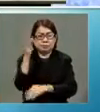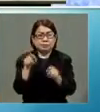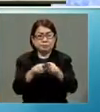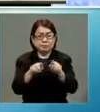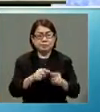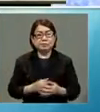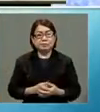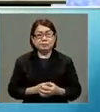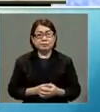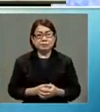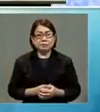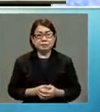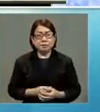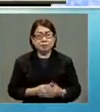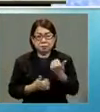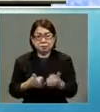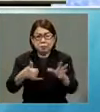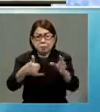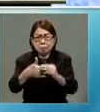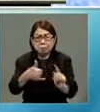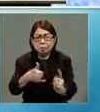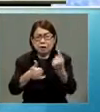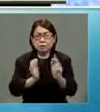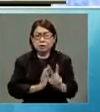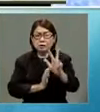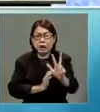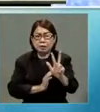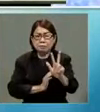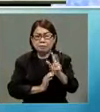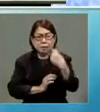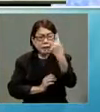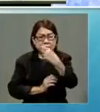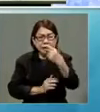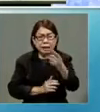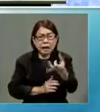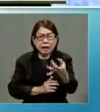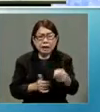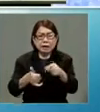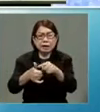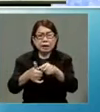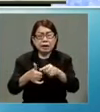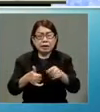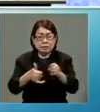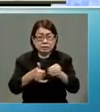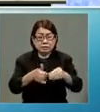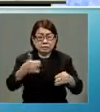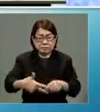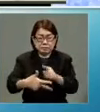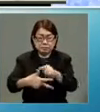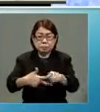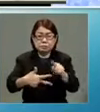ครับในกรณีของรายใหม่นี้เป็นอย่างไรบ้างนะครับทั้งหมดนี้อยู่ในสถาน